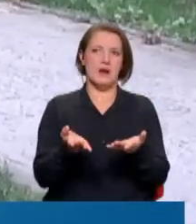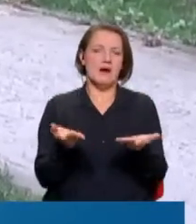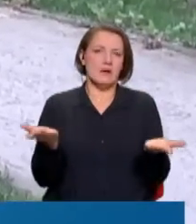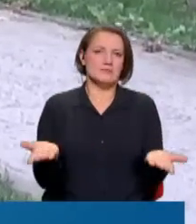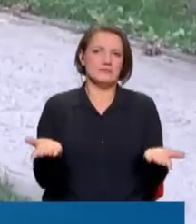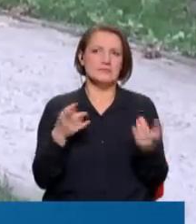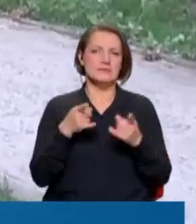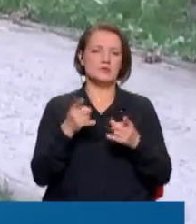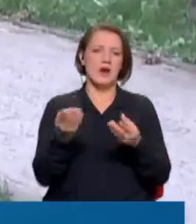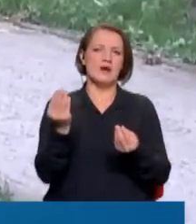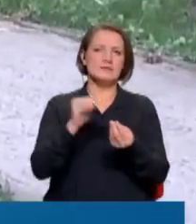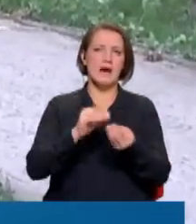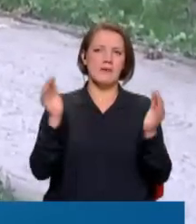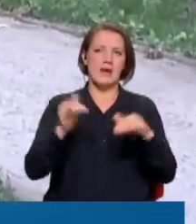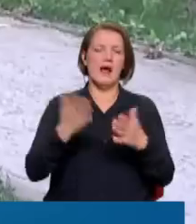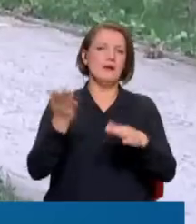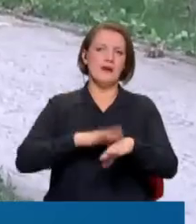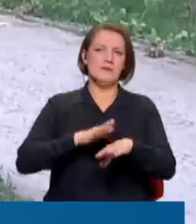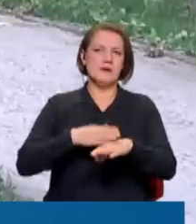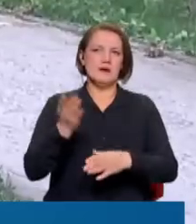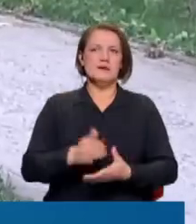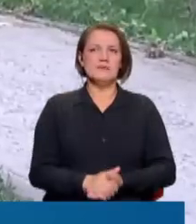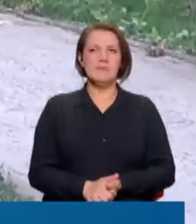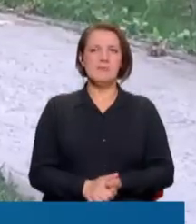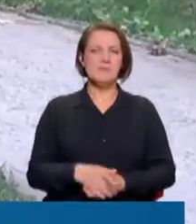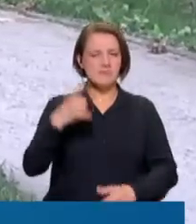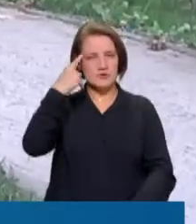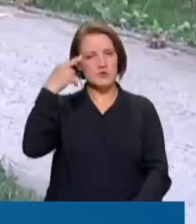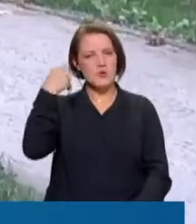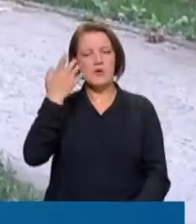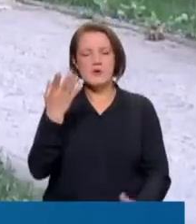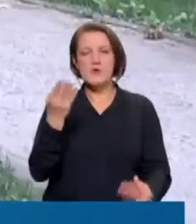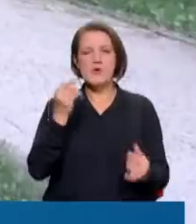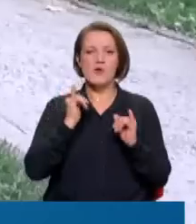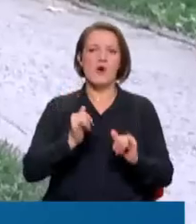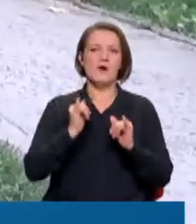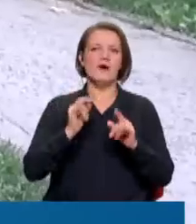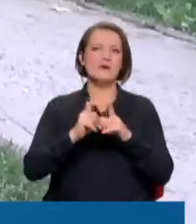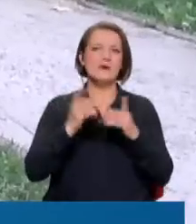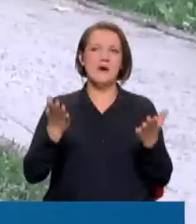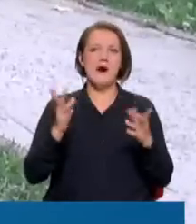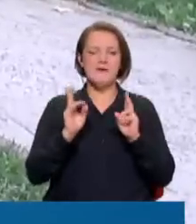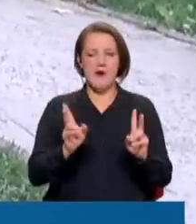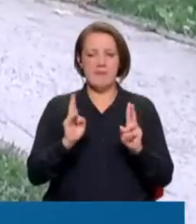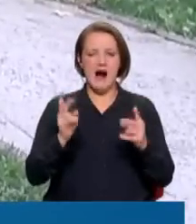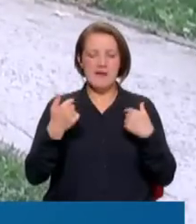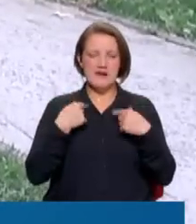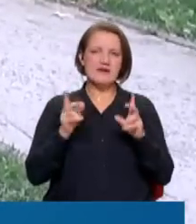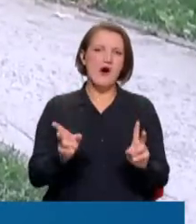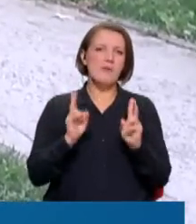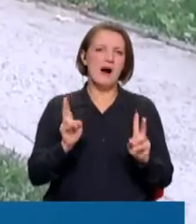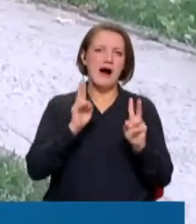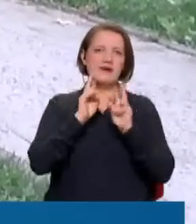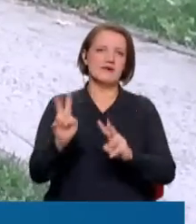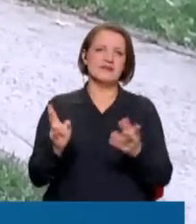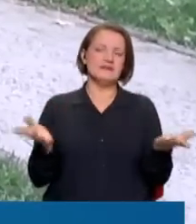haliyle bunlara da zam geliyor ne yapacaklar yani düşünüyoruz yani çok kötü durum normal biz buları normal diyeceğiz normal